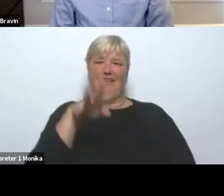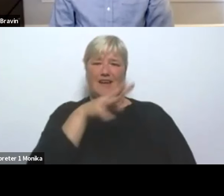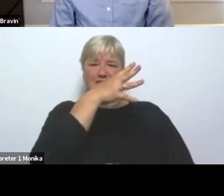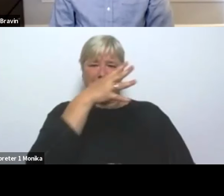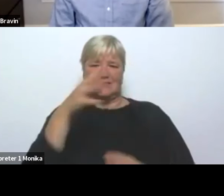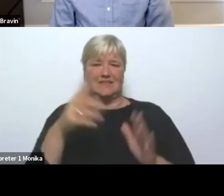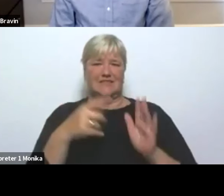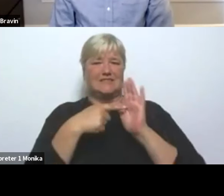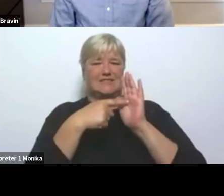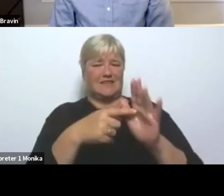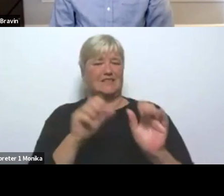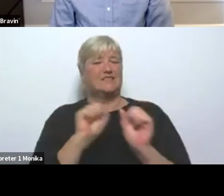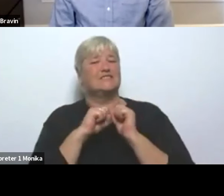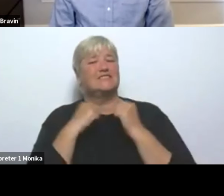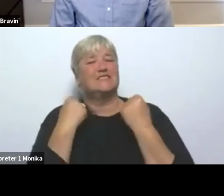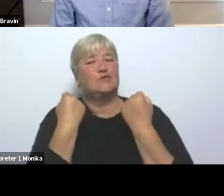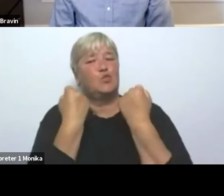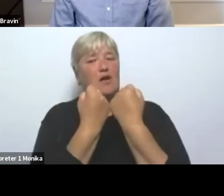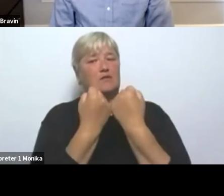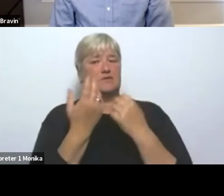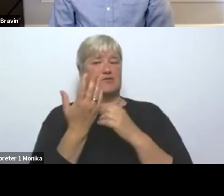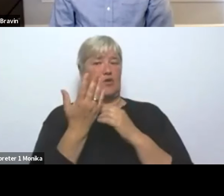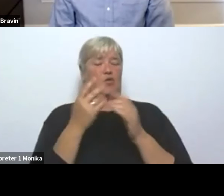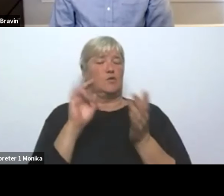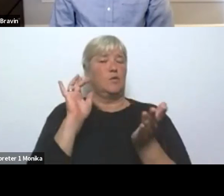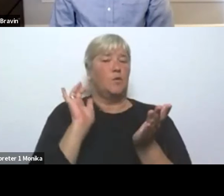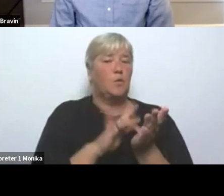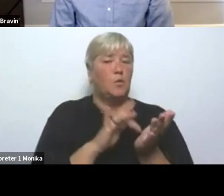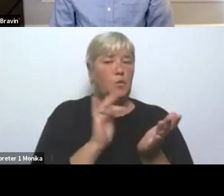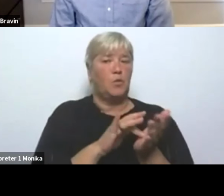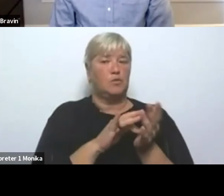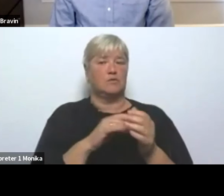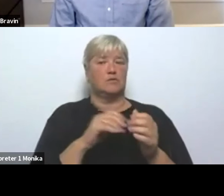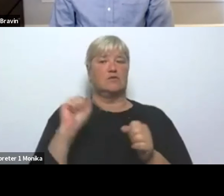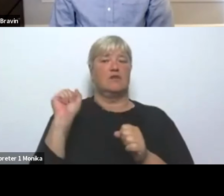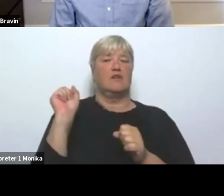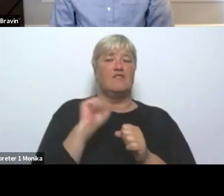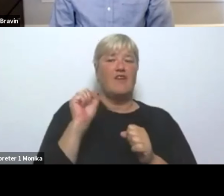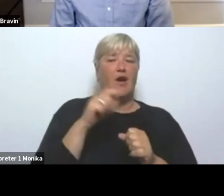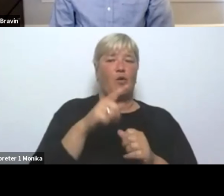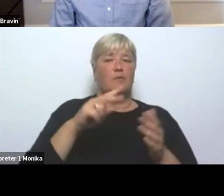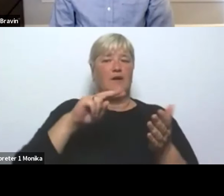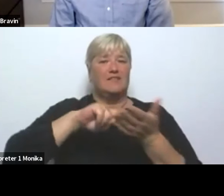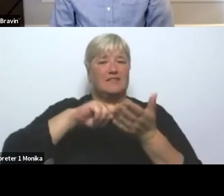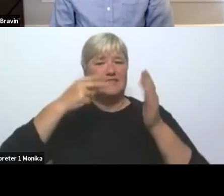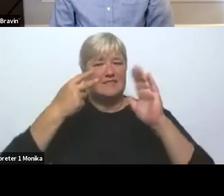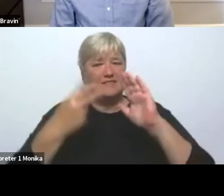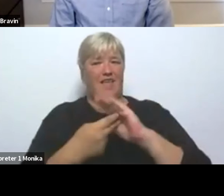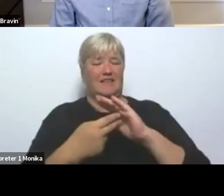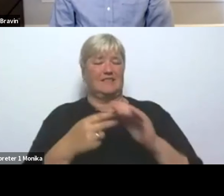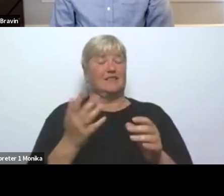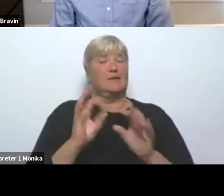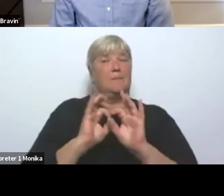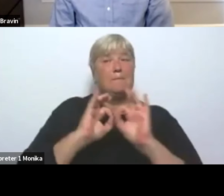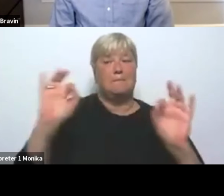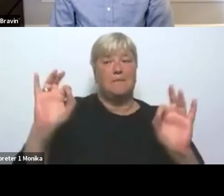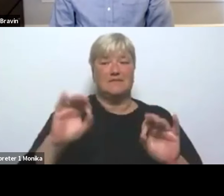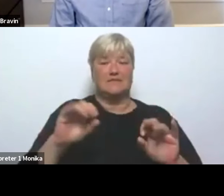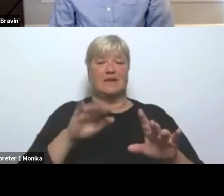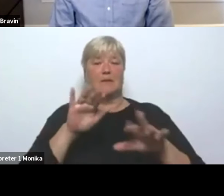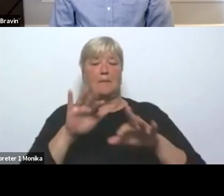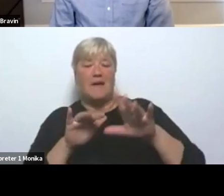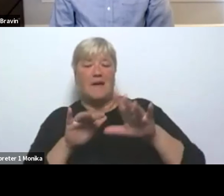einfach situative Gründe gibt, warum man auf assistive Technologie oder bessere Bedienung